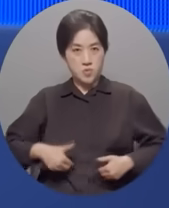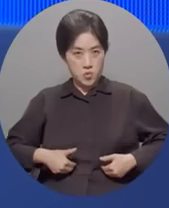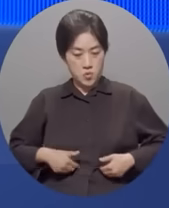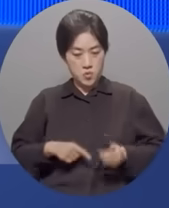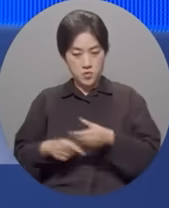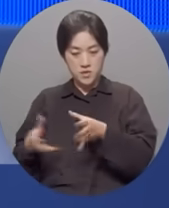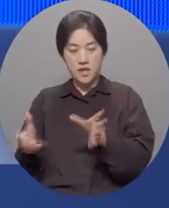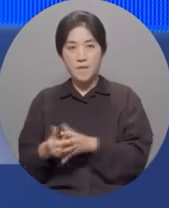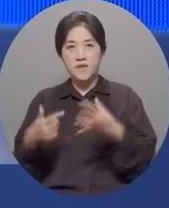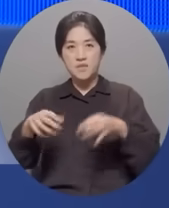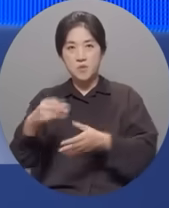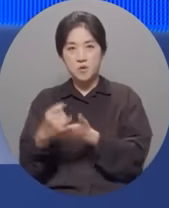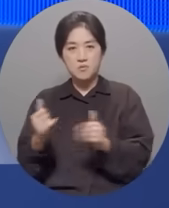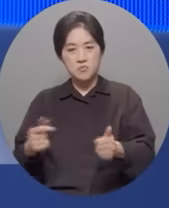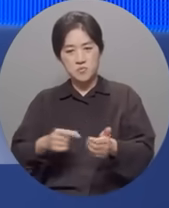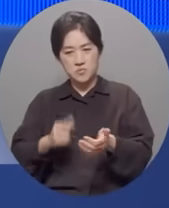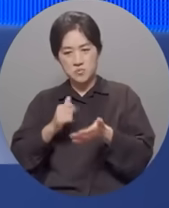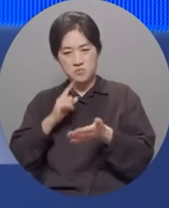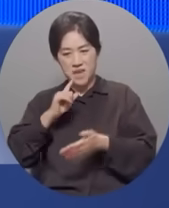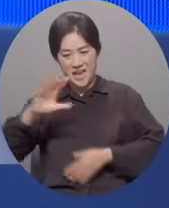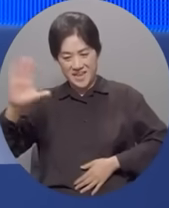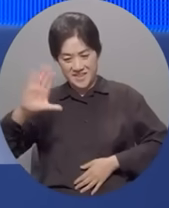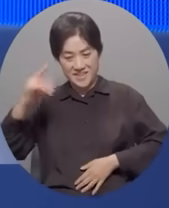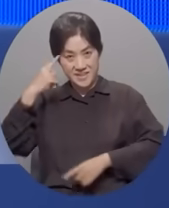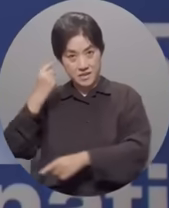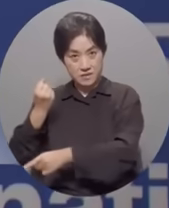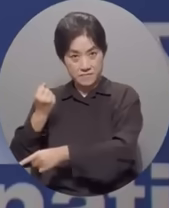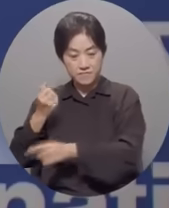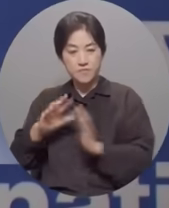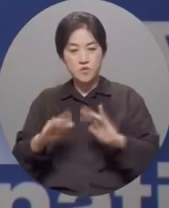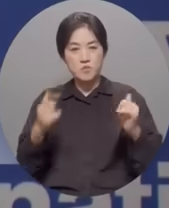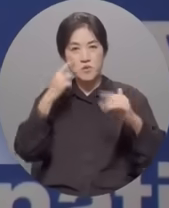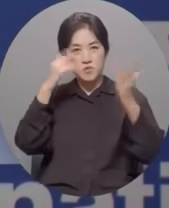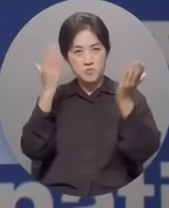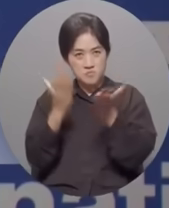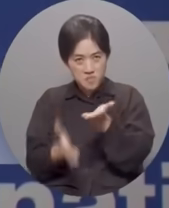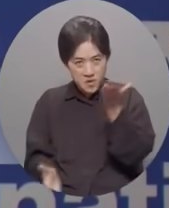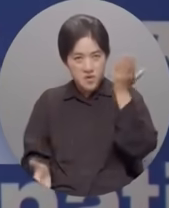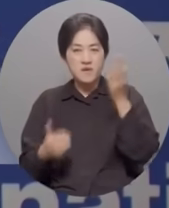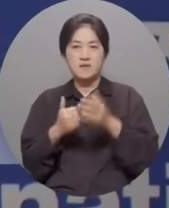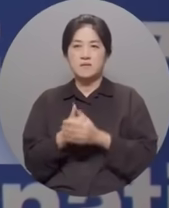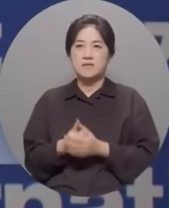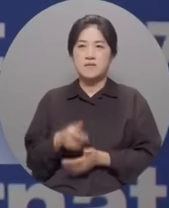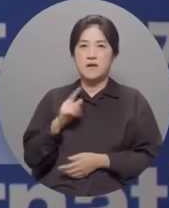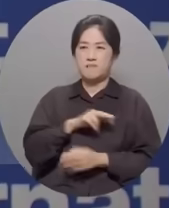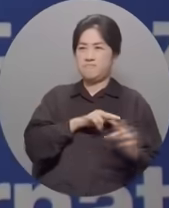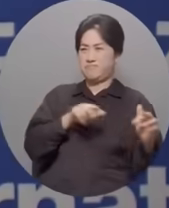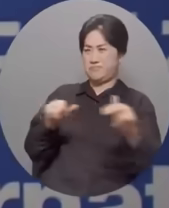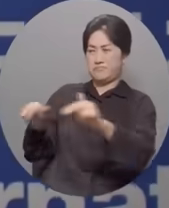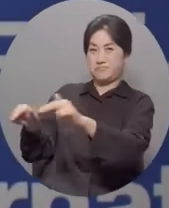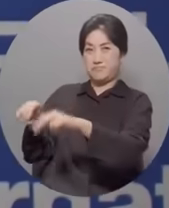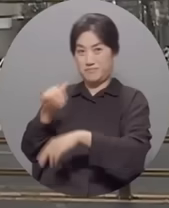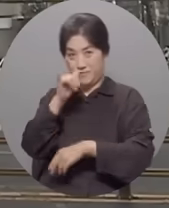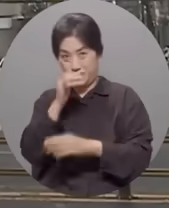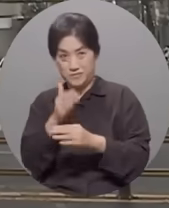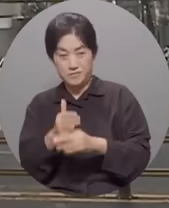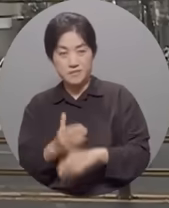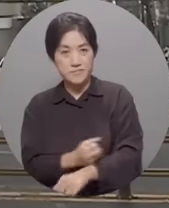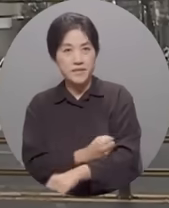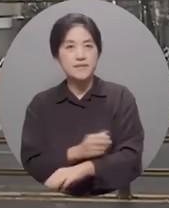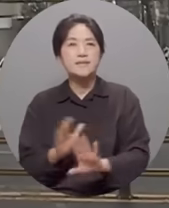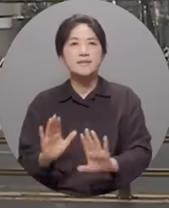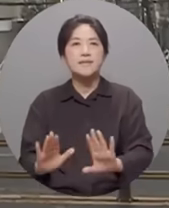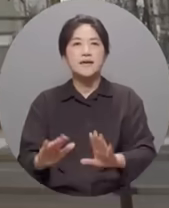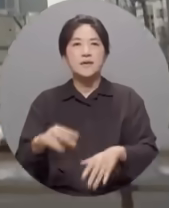수사팀은 김여사 불기소 의견을 고수하고 있습니다. 국민 눈높이와 동떨어졌다는 비판이 거셉니다.